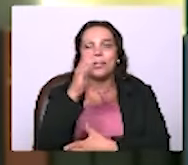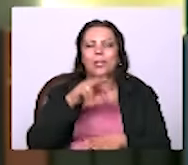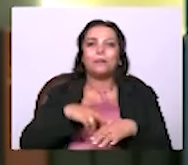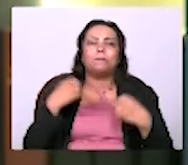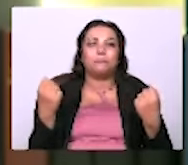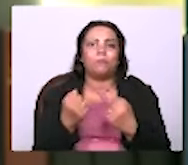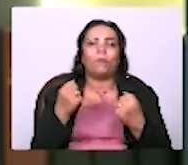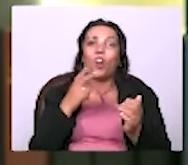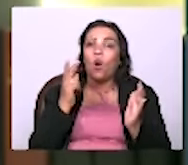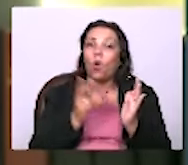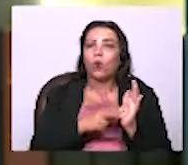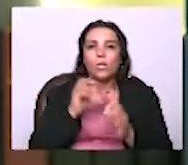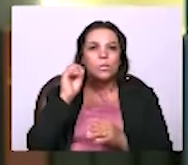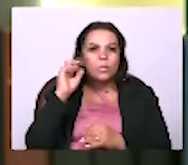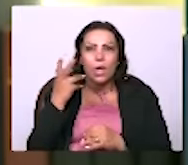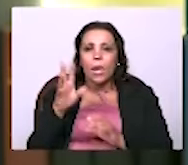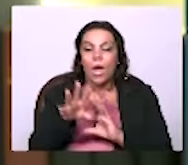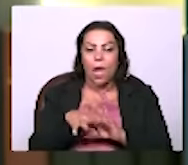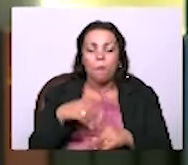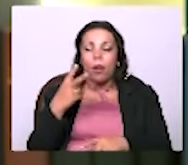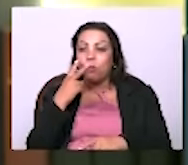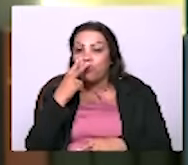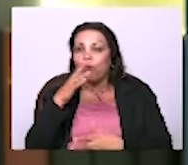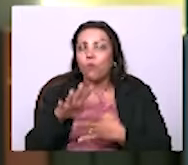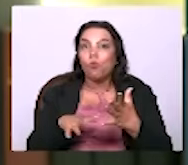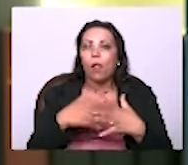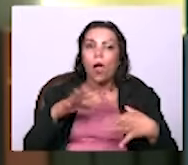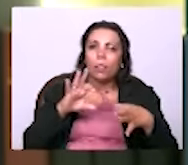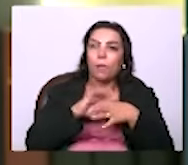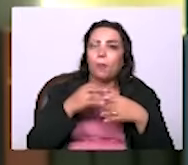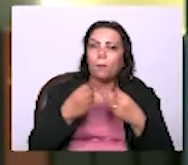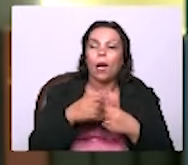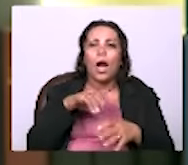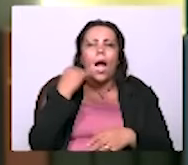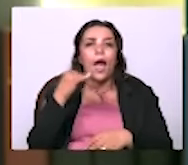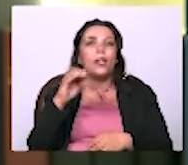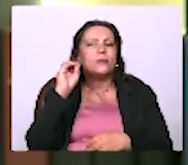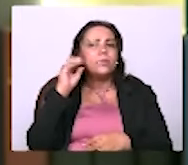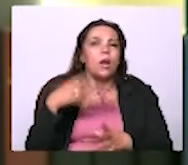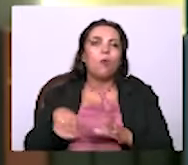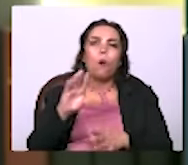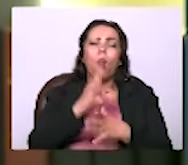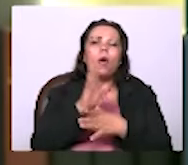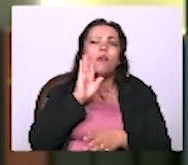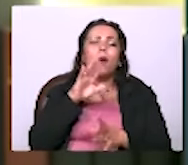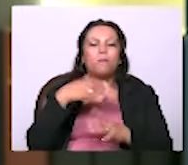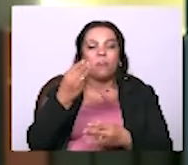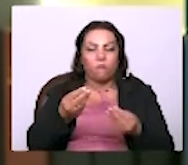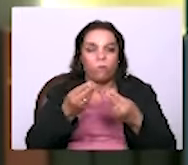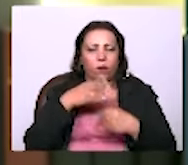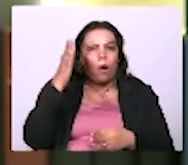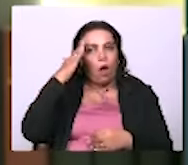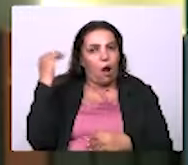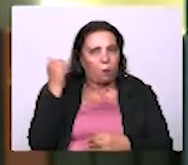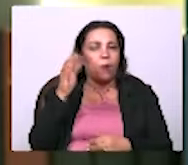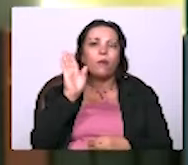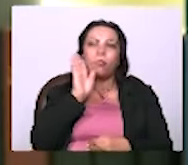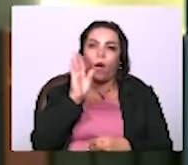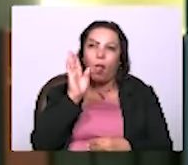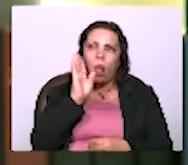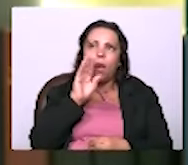ويعرف ازاي ياخد قرار وازاي يشوف المشكلات وازاي يلتحم معاها وازاي يحاول يحلها بياخد خبره وبياخد تعليم